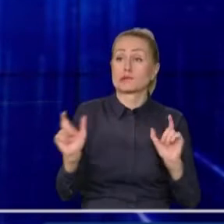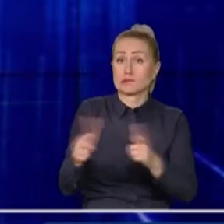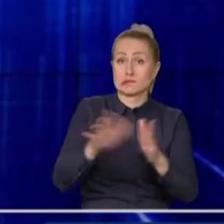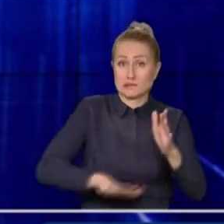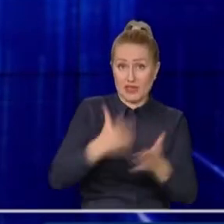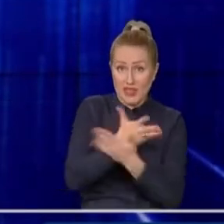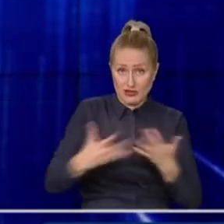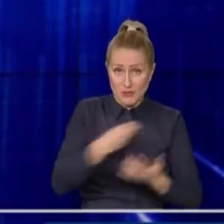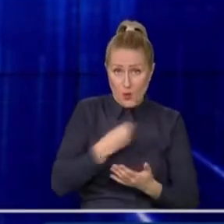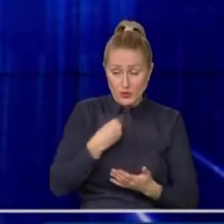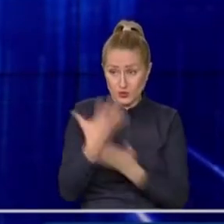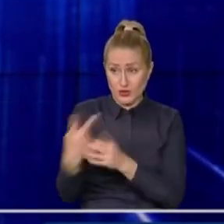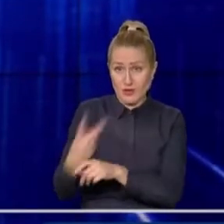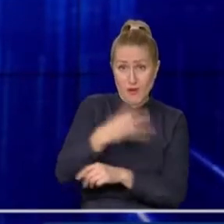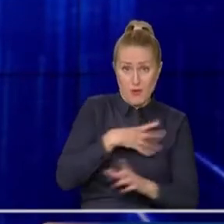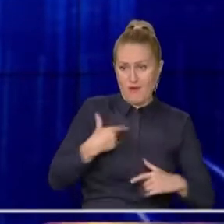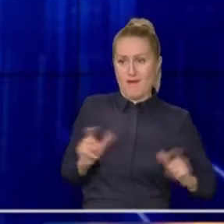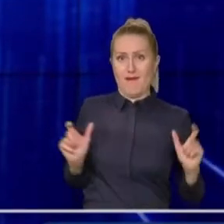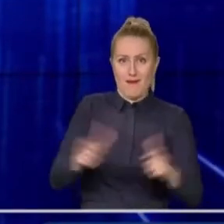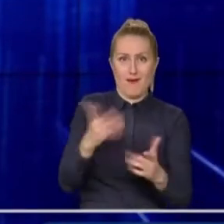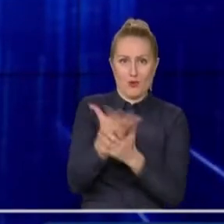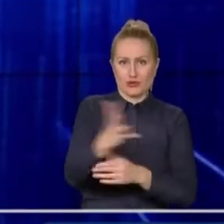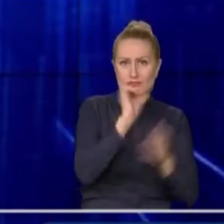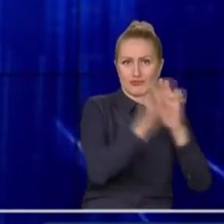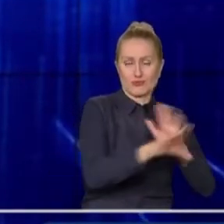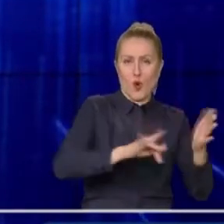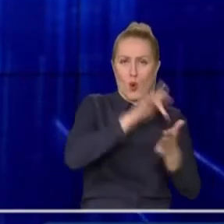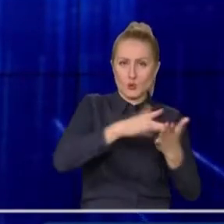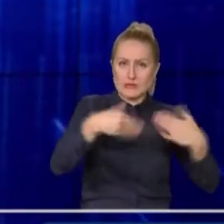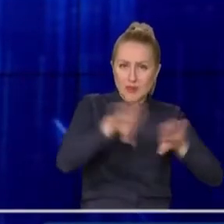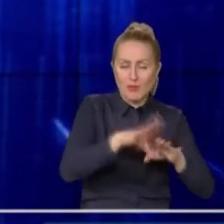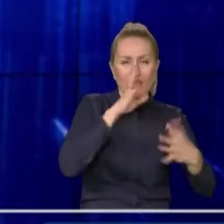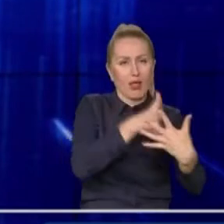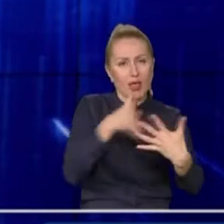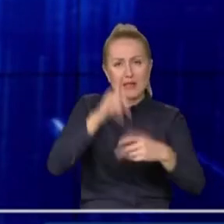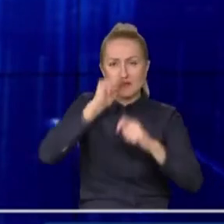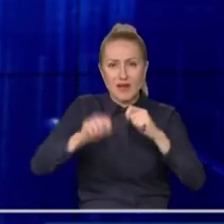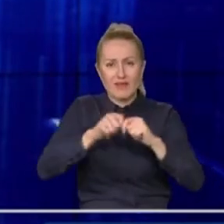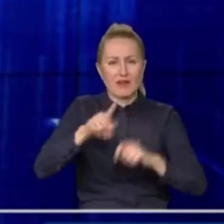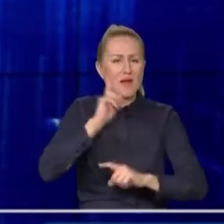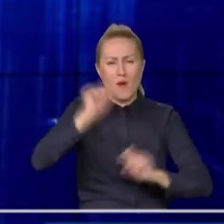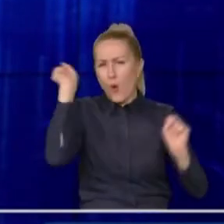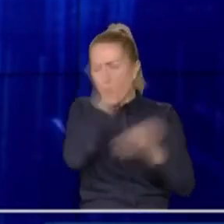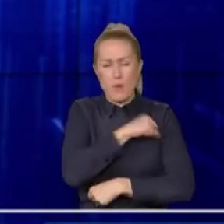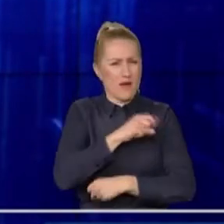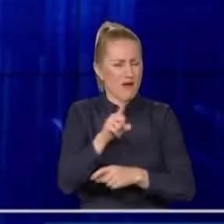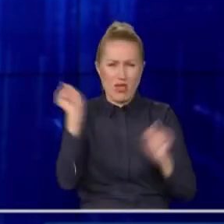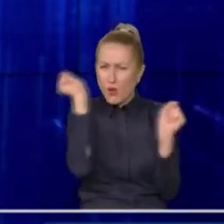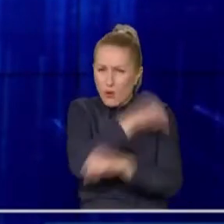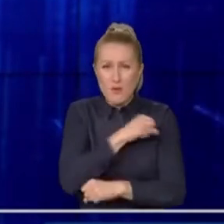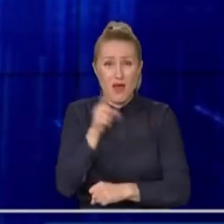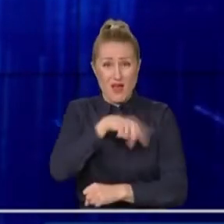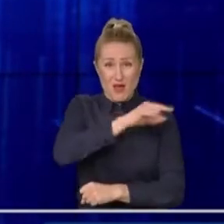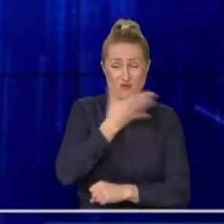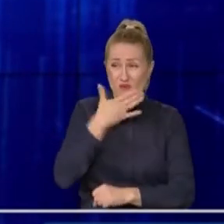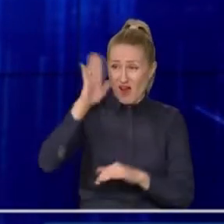zatrzymani już po naszej stronie, są osadzeni, są weryfikowani i takie idiotyzmy, bo tutaj trzeba mówić o idiotyzmach, że wpuśćmy